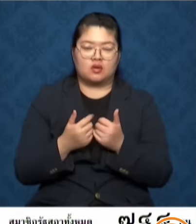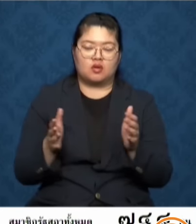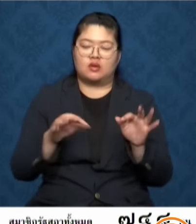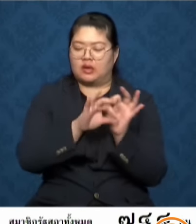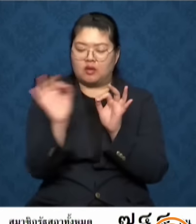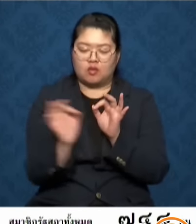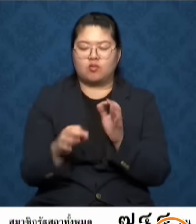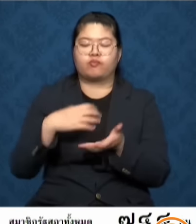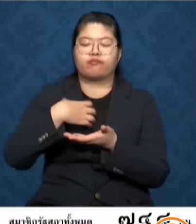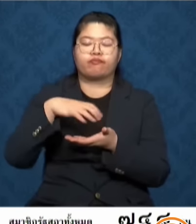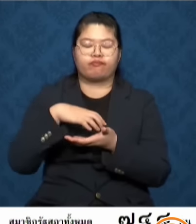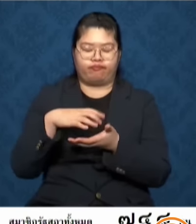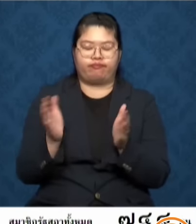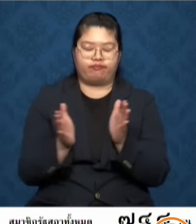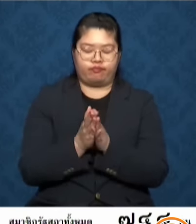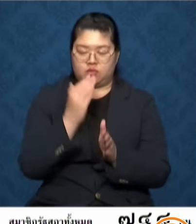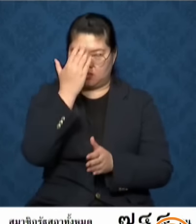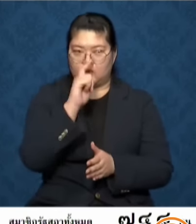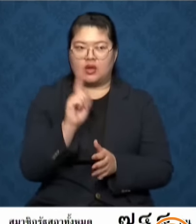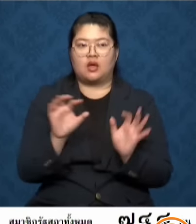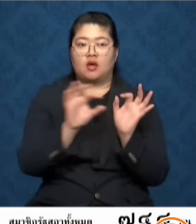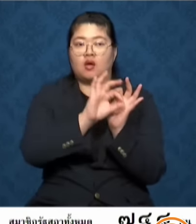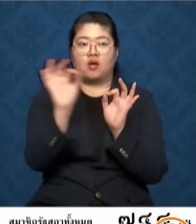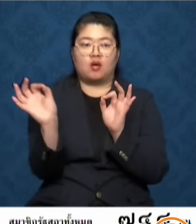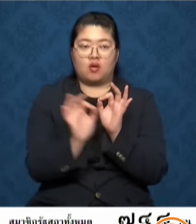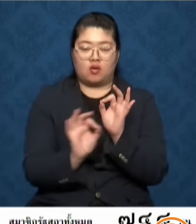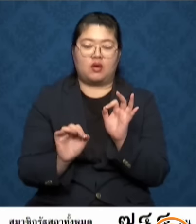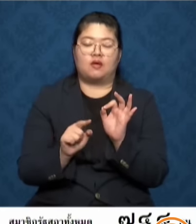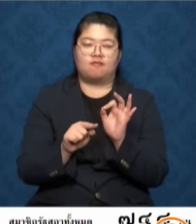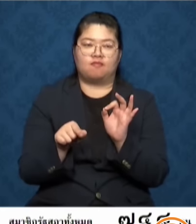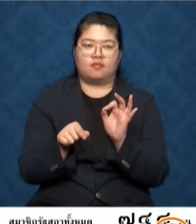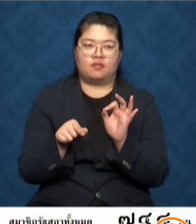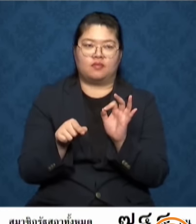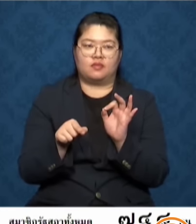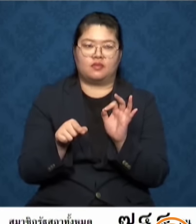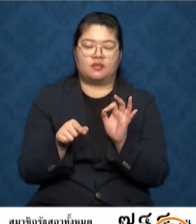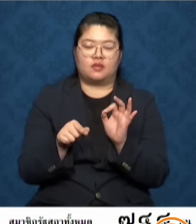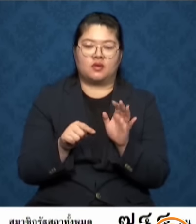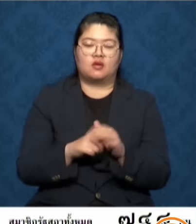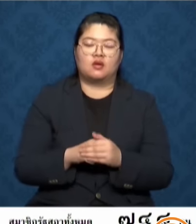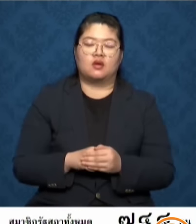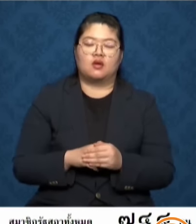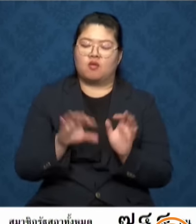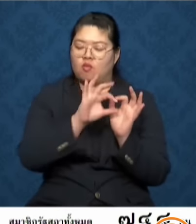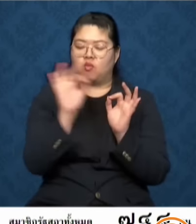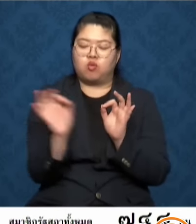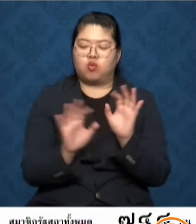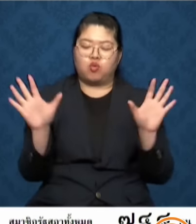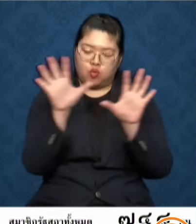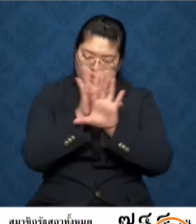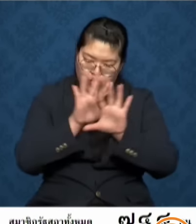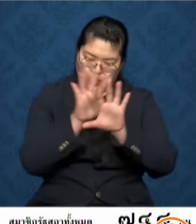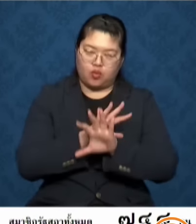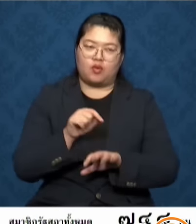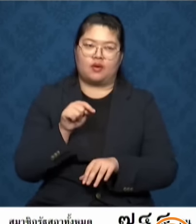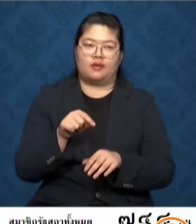ลรายเอดมากนะเหตุผลกเพราะว่ผมเหวาข้อความที่ทสองท่านนั้นใช้ในคำวิส่ส่นตนนั้นเป็ข้อความทมีคามคล้ายมากครั